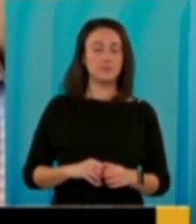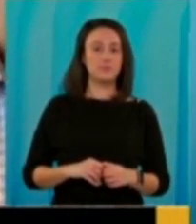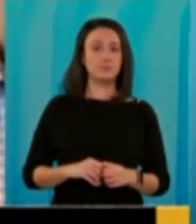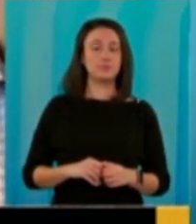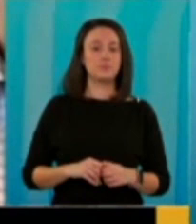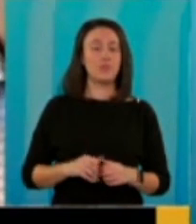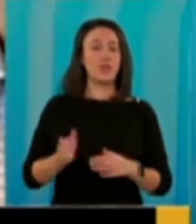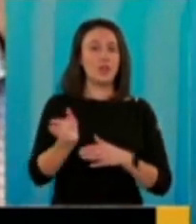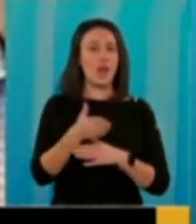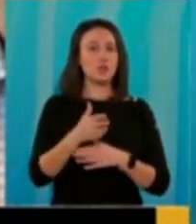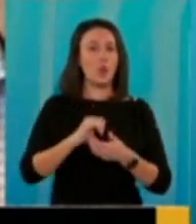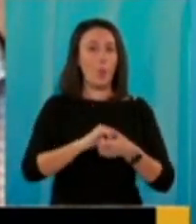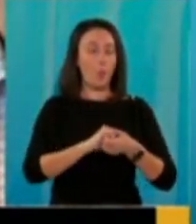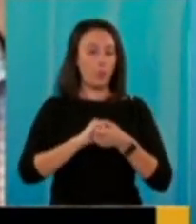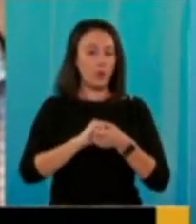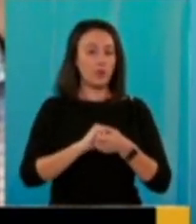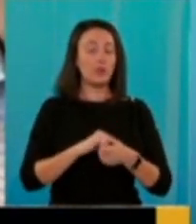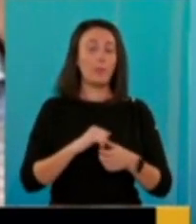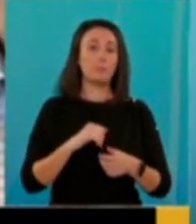Națiunile Unite prin